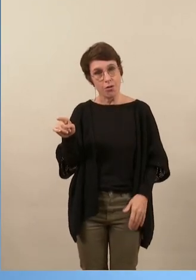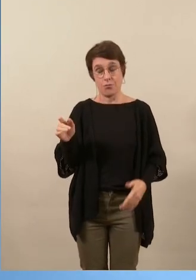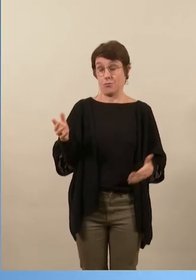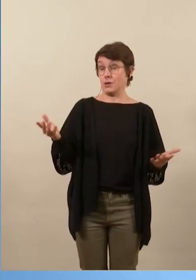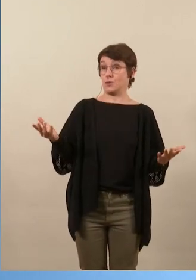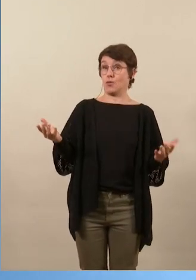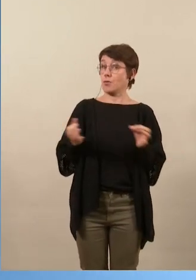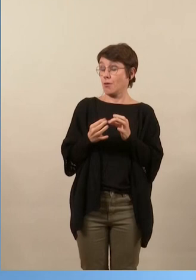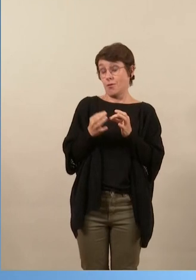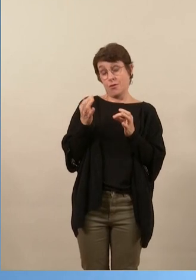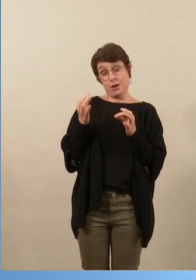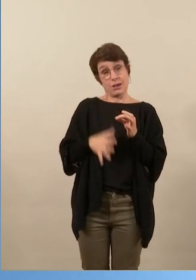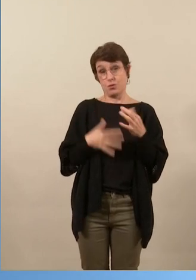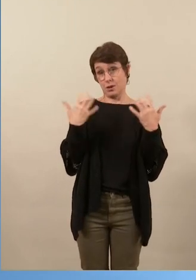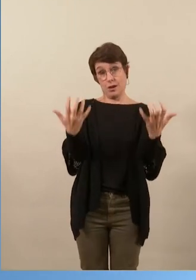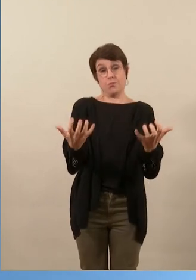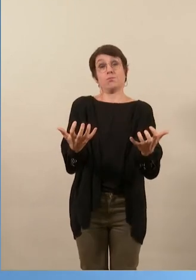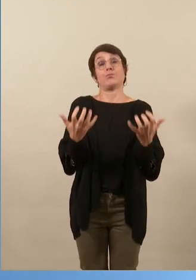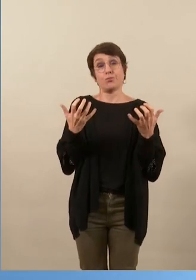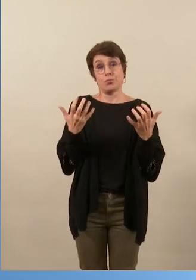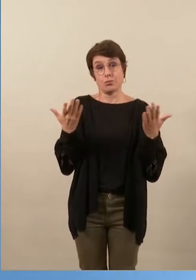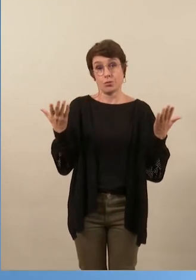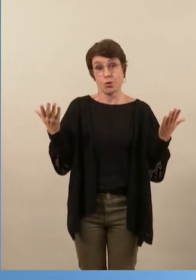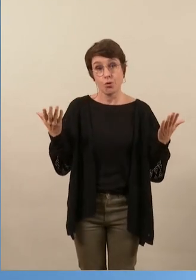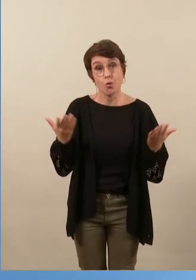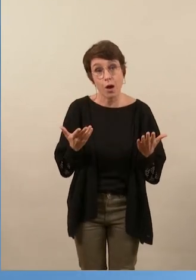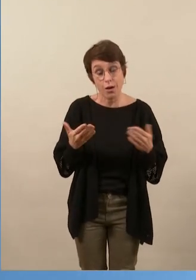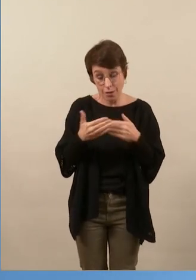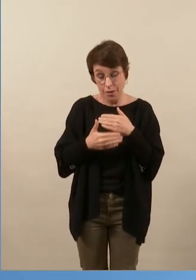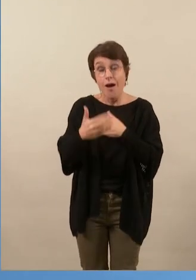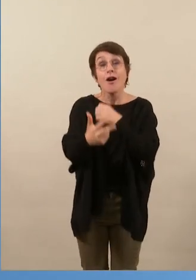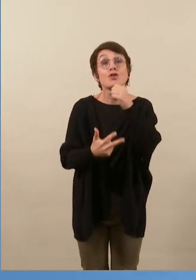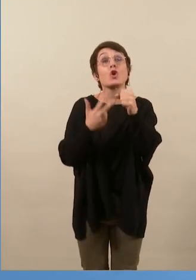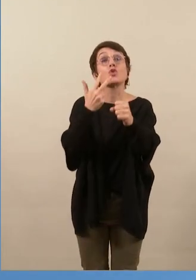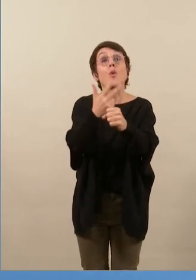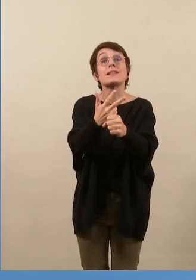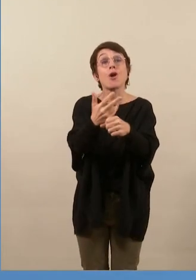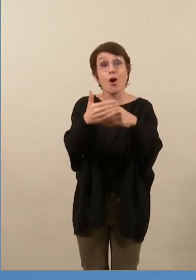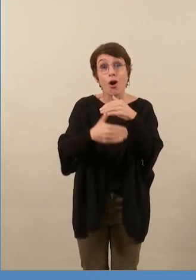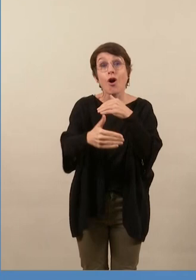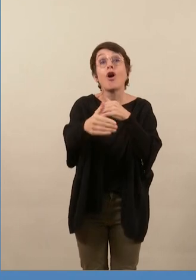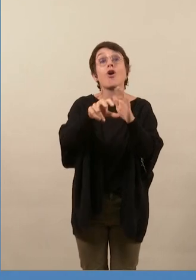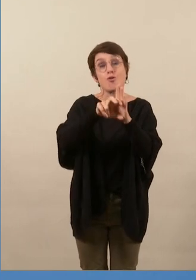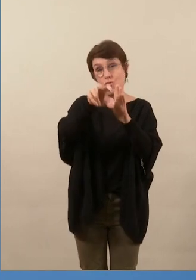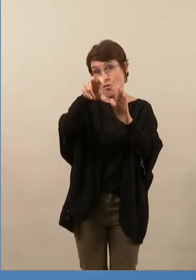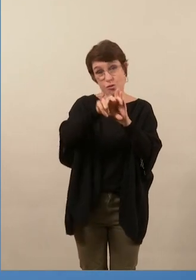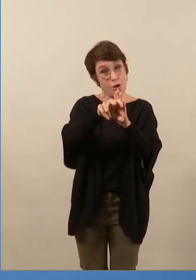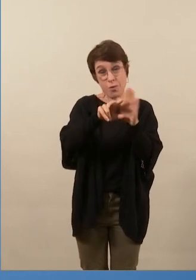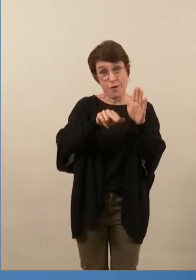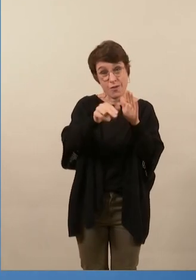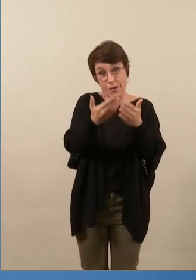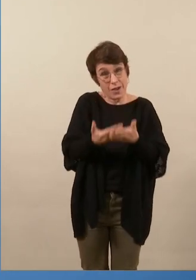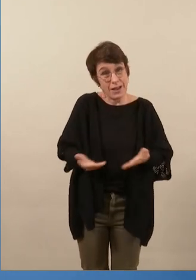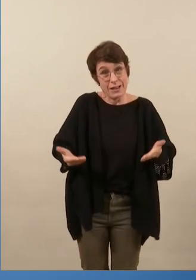incontestablement inditablement au fait que dans 3 ans Grenoble se retrouvera dans la situation où nous